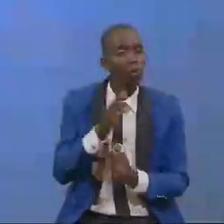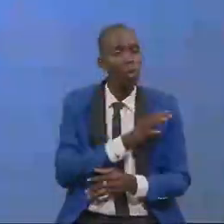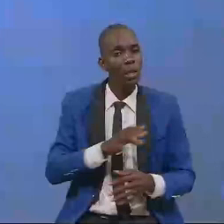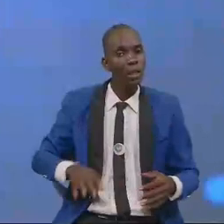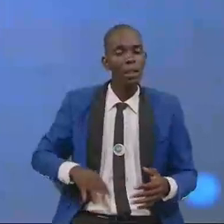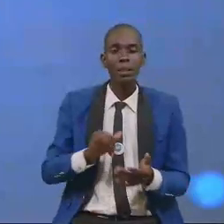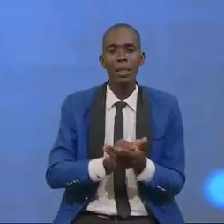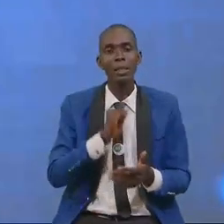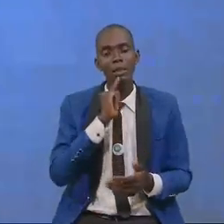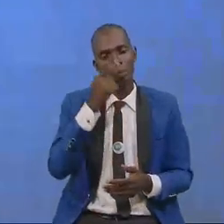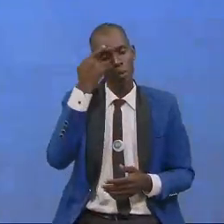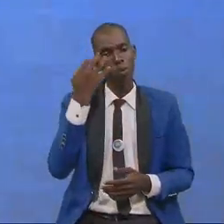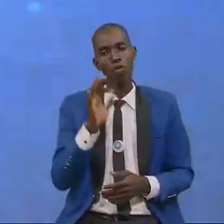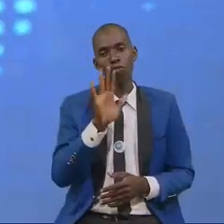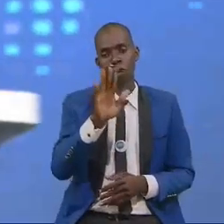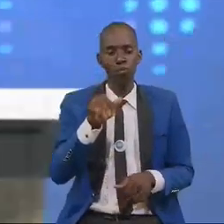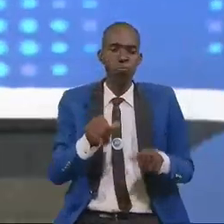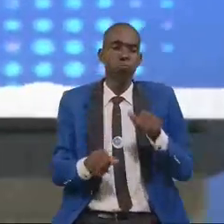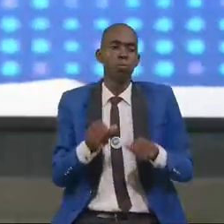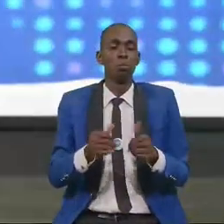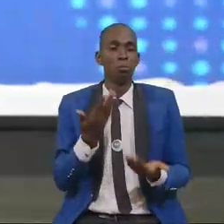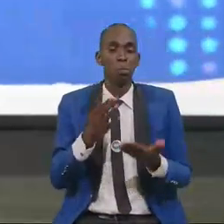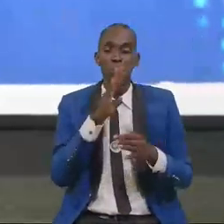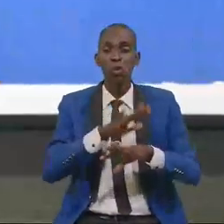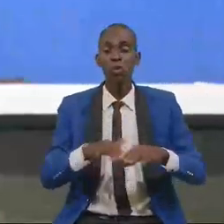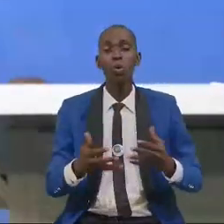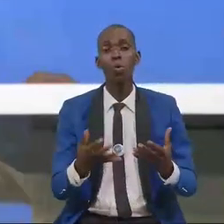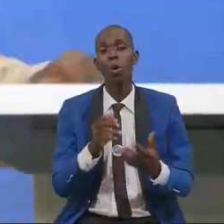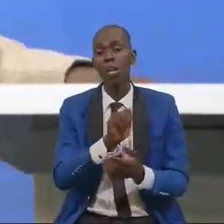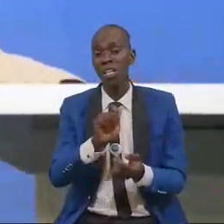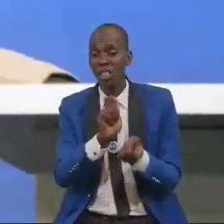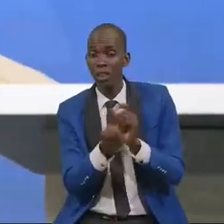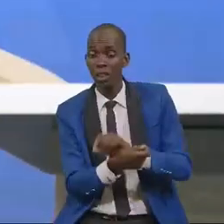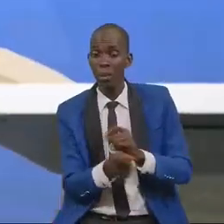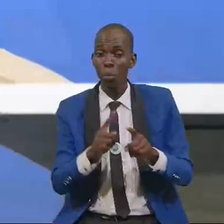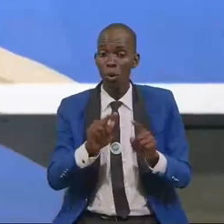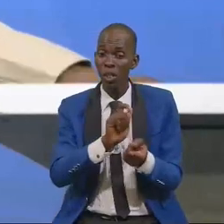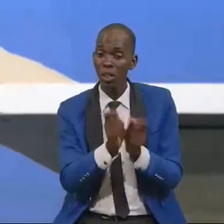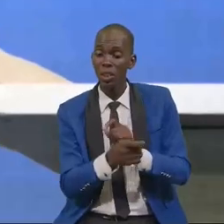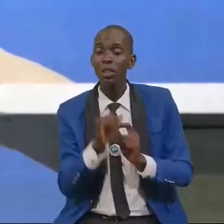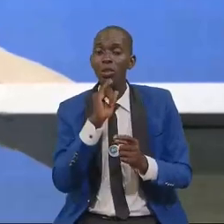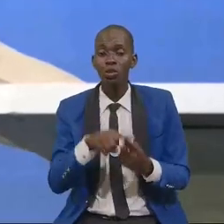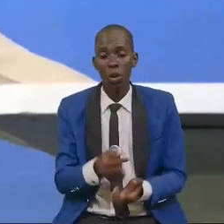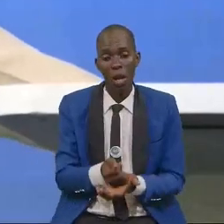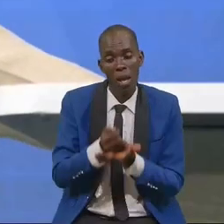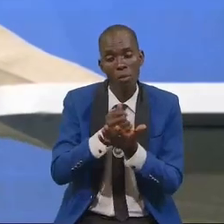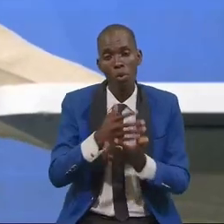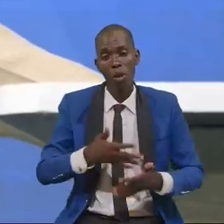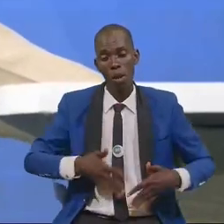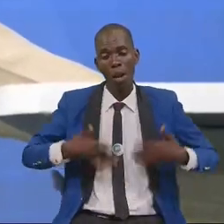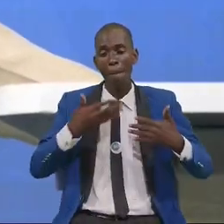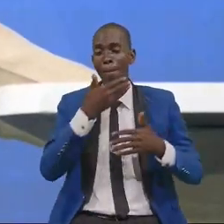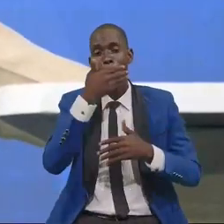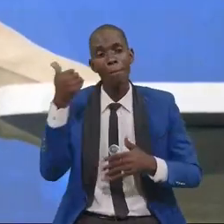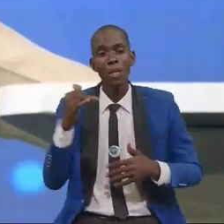l'incrédité ou peut-être mais tu ne veux pas de changement le changement c'est pour que ta vie soit meilleure c'est pour